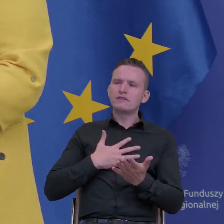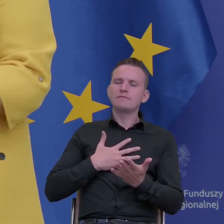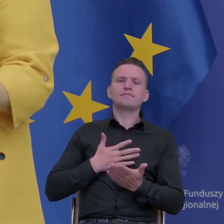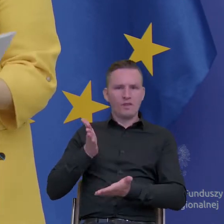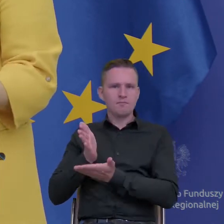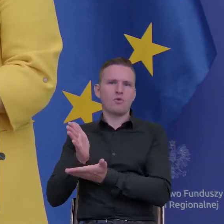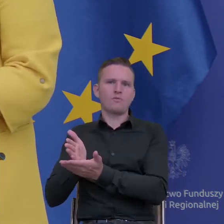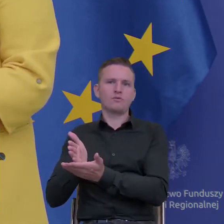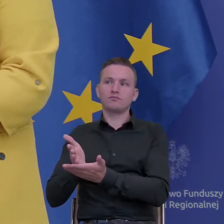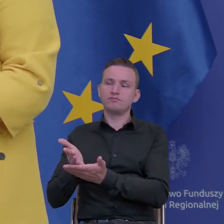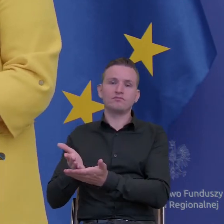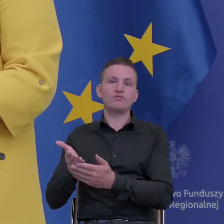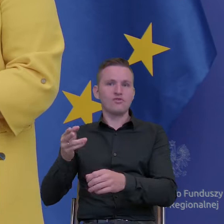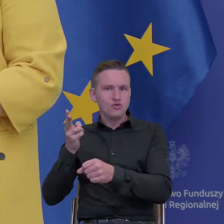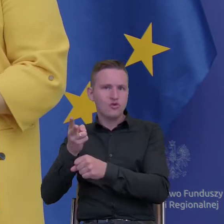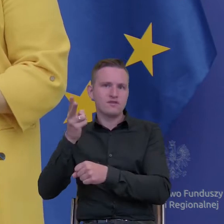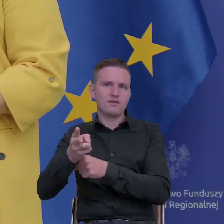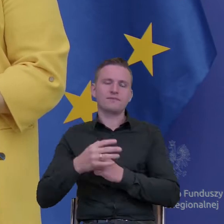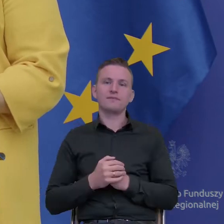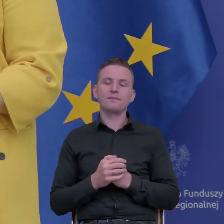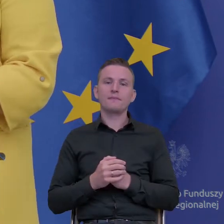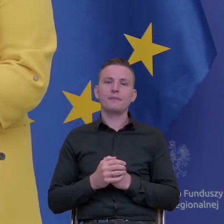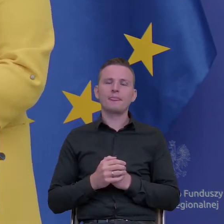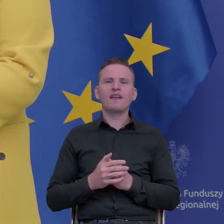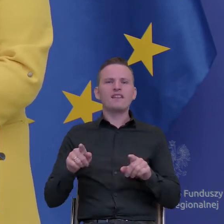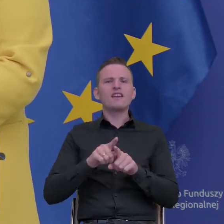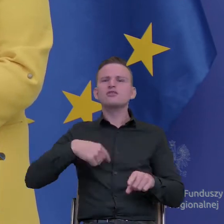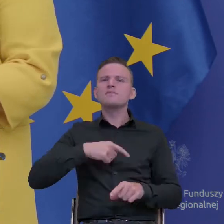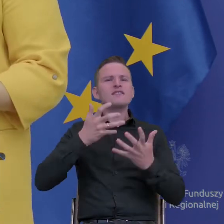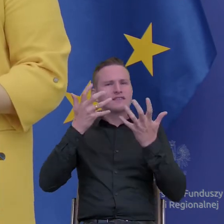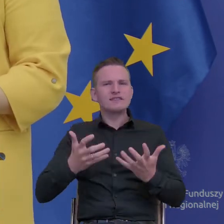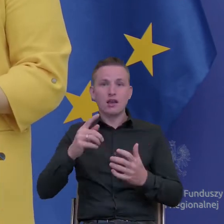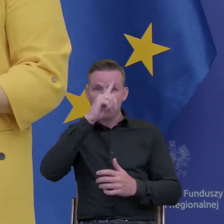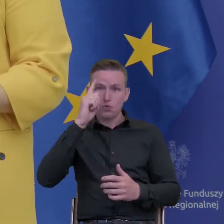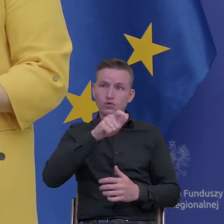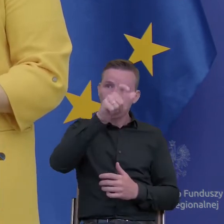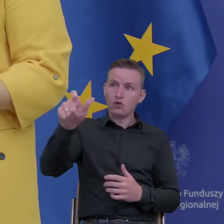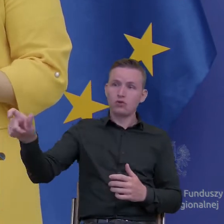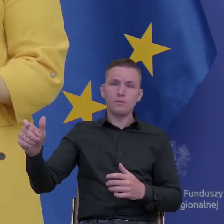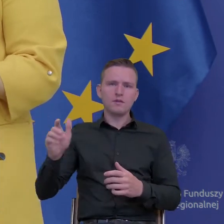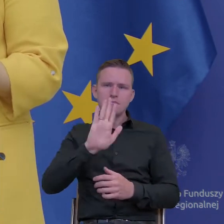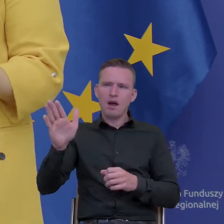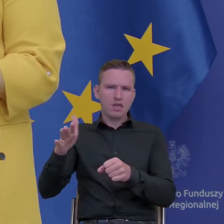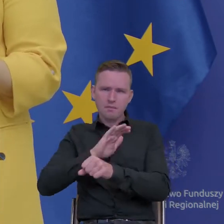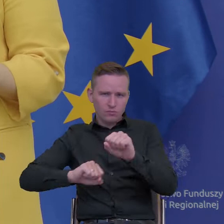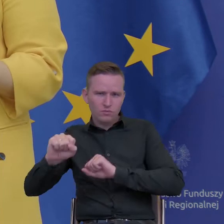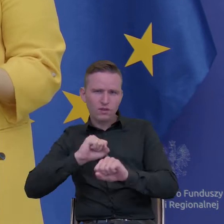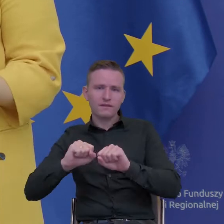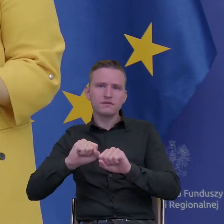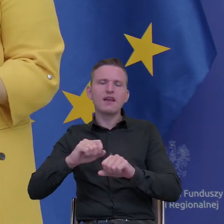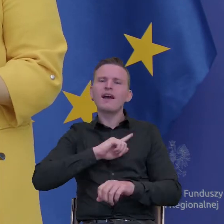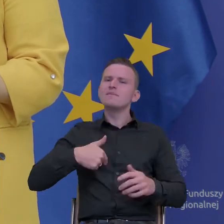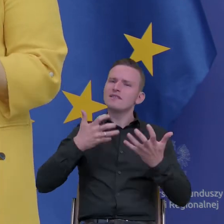jak ważne jest to, aby również można było robić zakupy poprzez